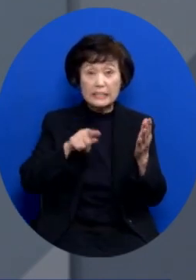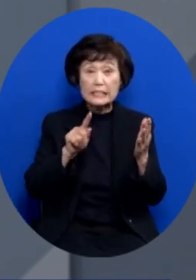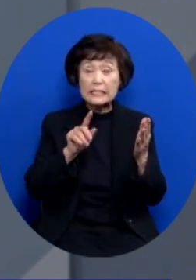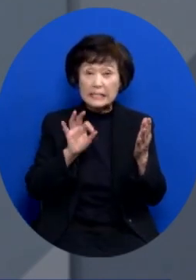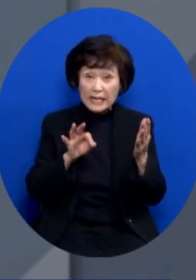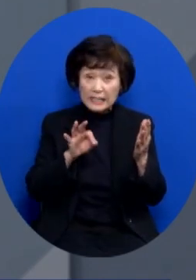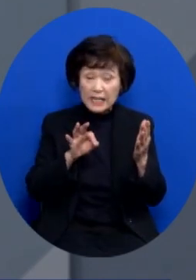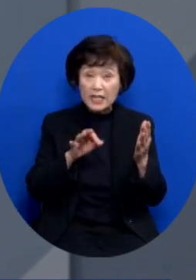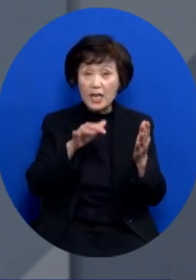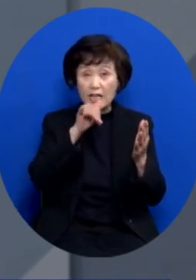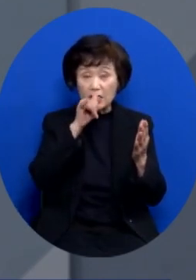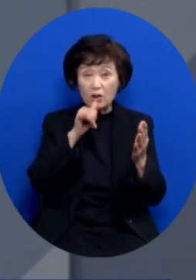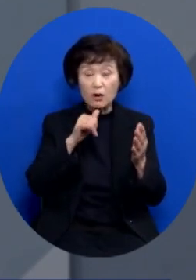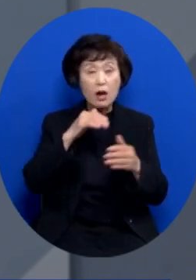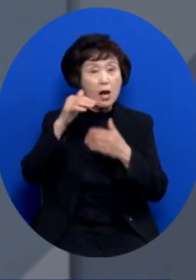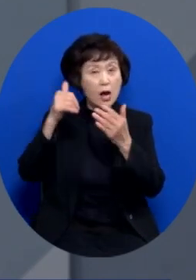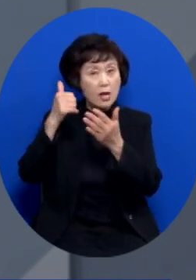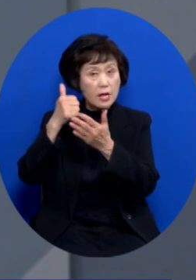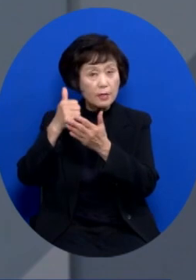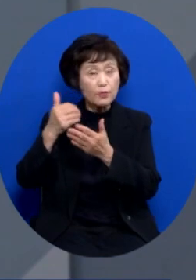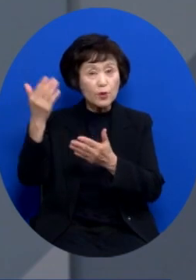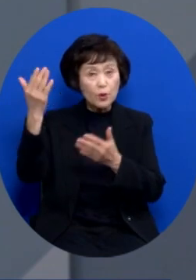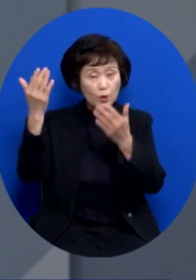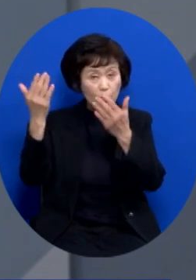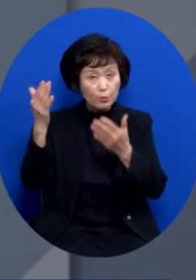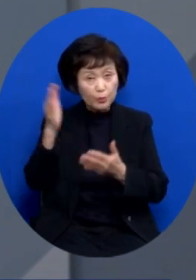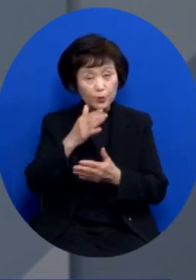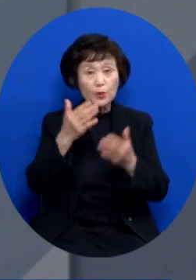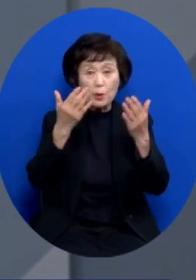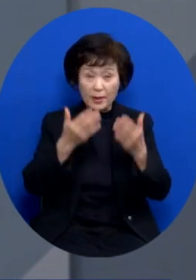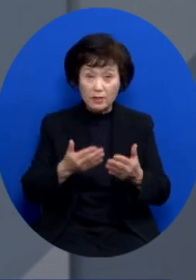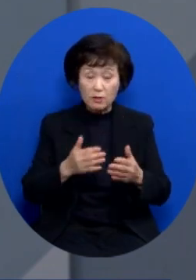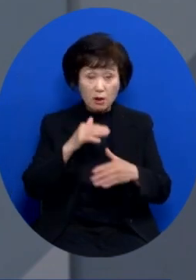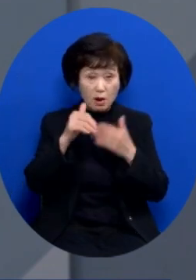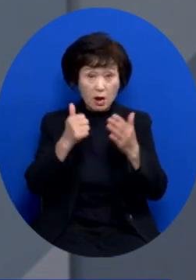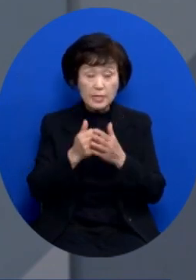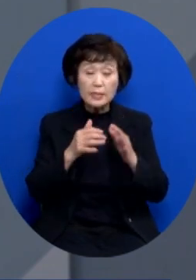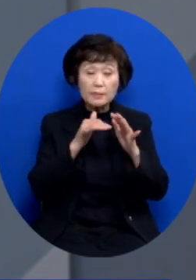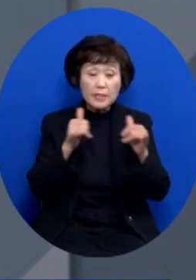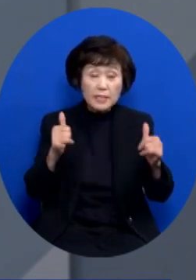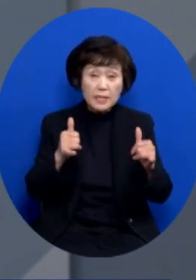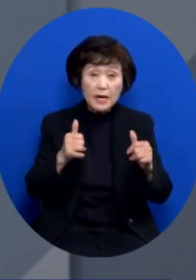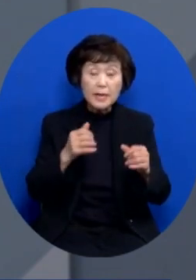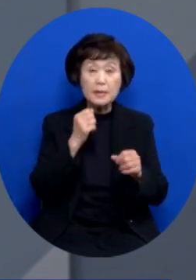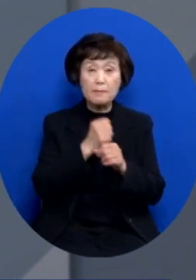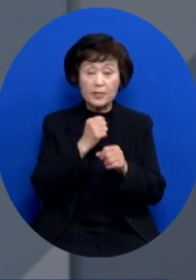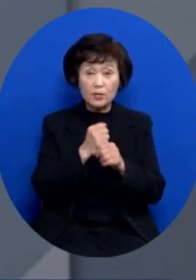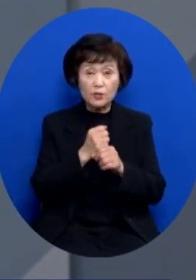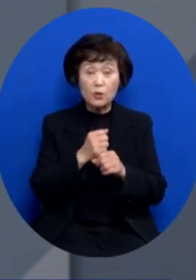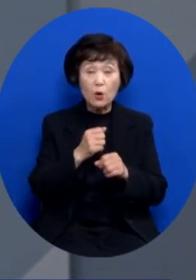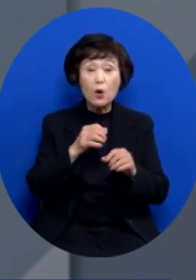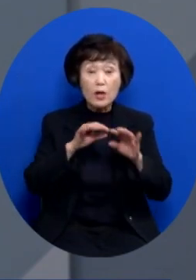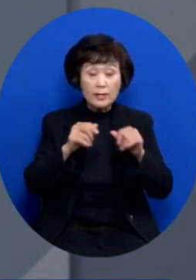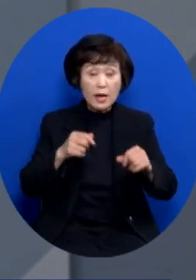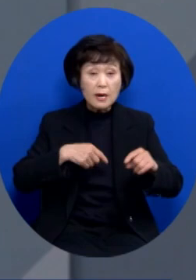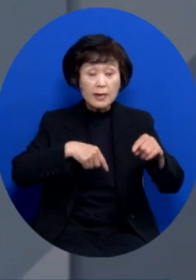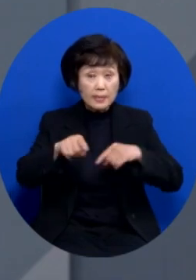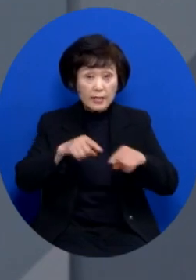인권이죠. 하나님이 인간을 창조하시고 인간의 일상을 다스리기 위해서 우리에게 권한과 위임을